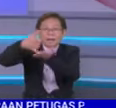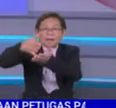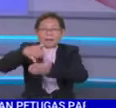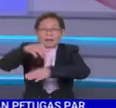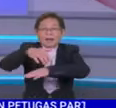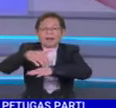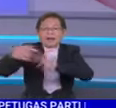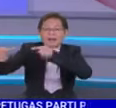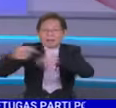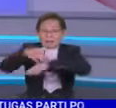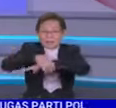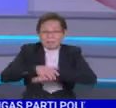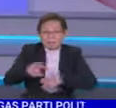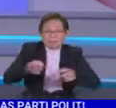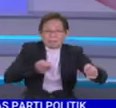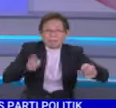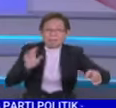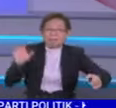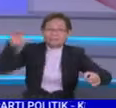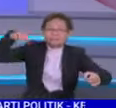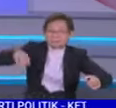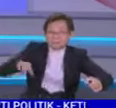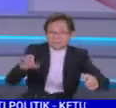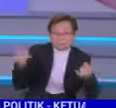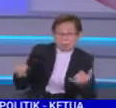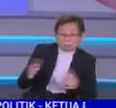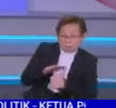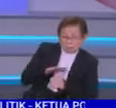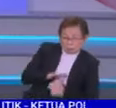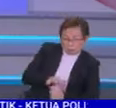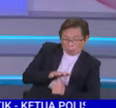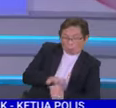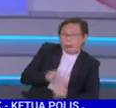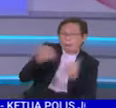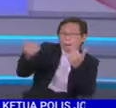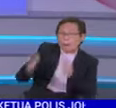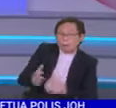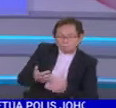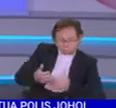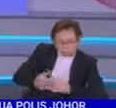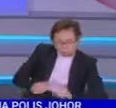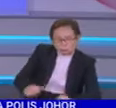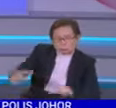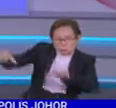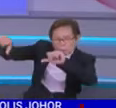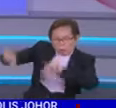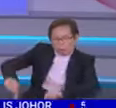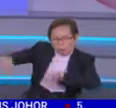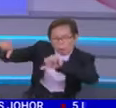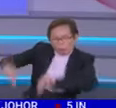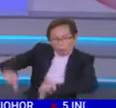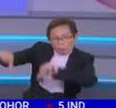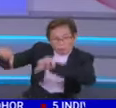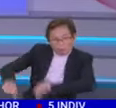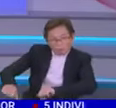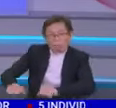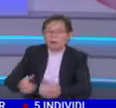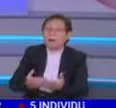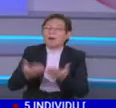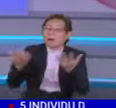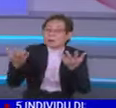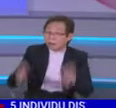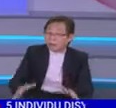Inggeris pengendali Chelsea, Graham Potter, kini semakin tertekan selepas anak buahnya terus mengalami kekalahan. Selepas